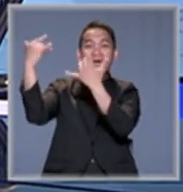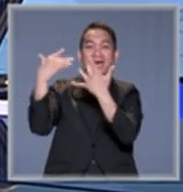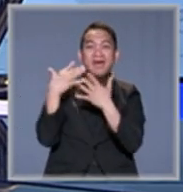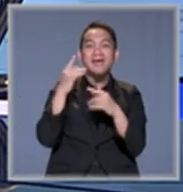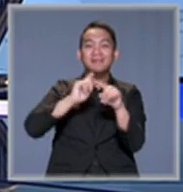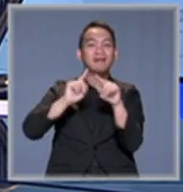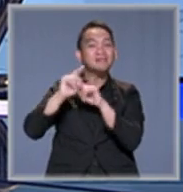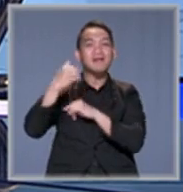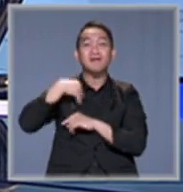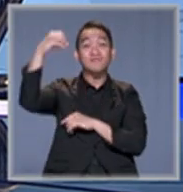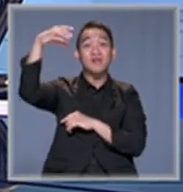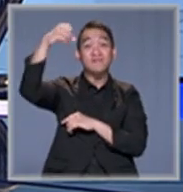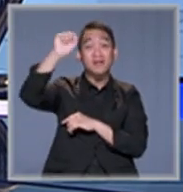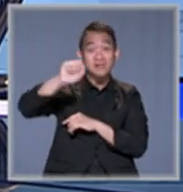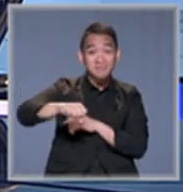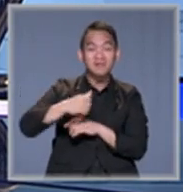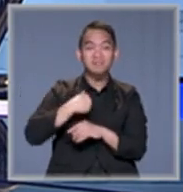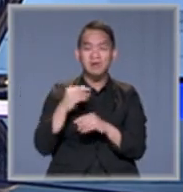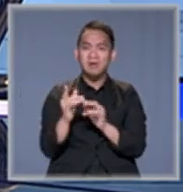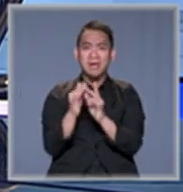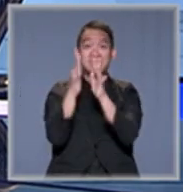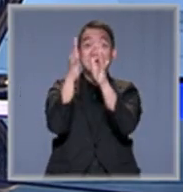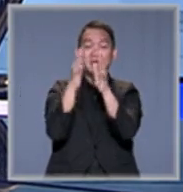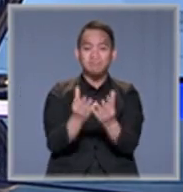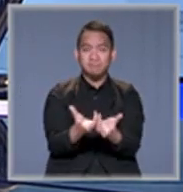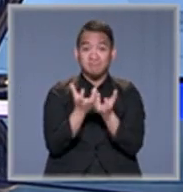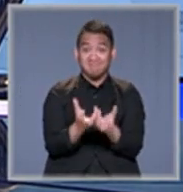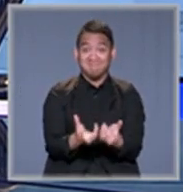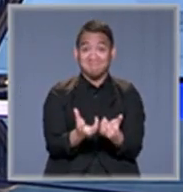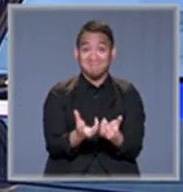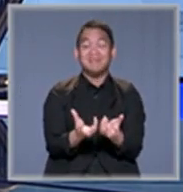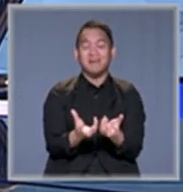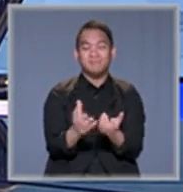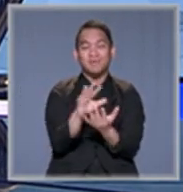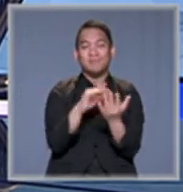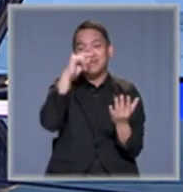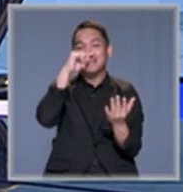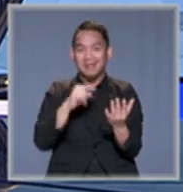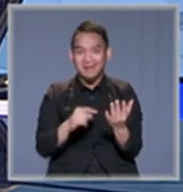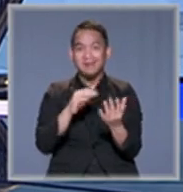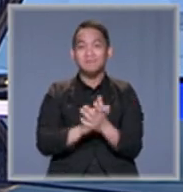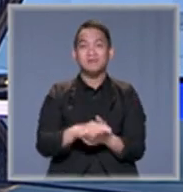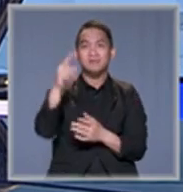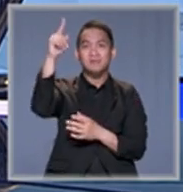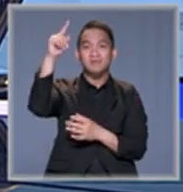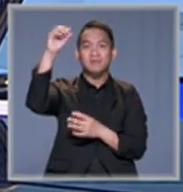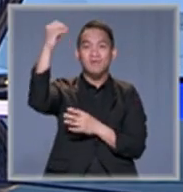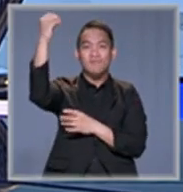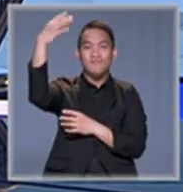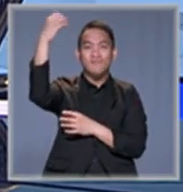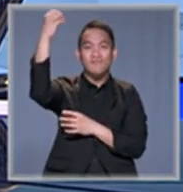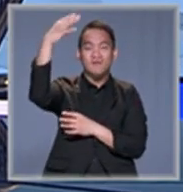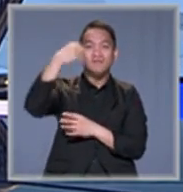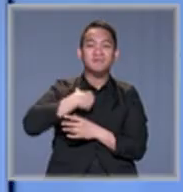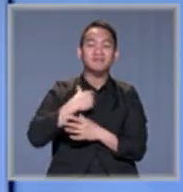ากระบบไอ้น้ำหรือไม่ก็ถ่านหินในประเทศไทยยังมีอีกแหล่งพลังงานหนึ่งก็คือแสงอาทิตย์หรือว่าโซลาร์ฟาร์ม